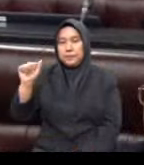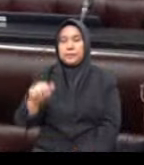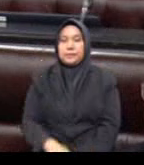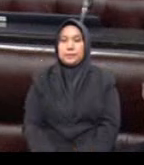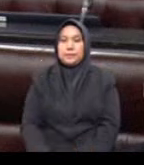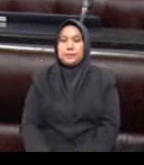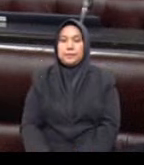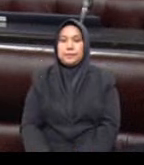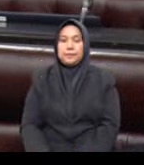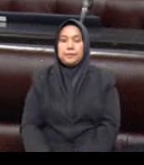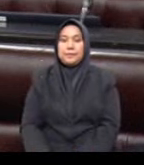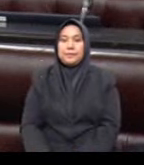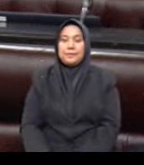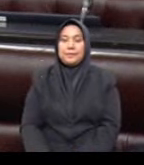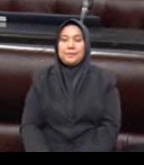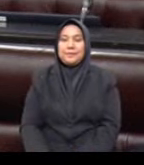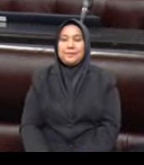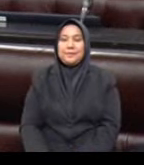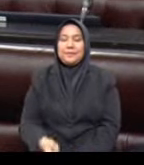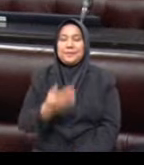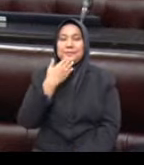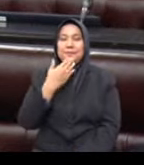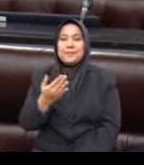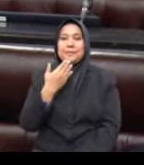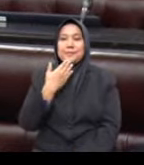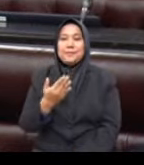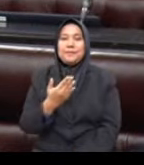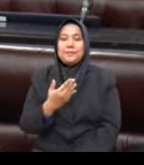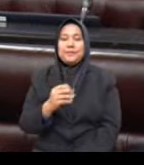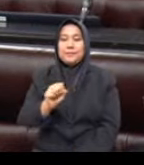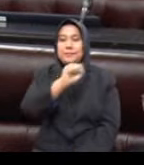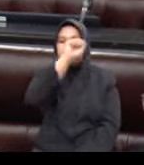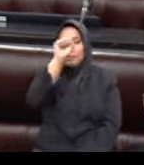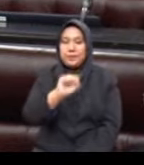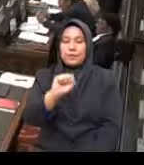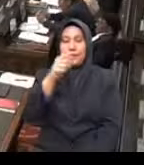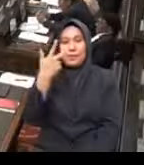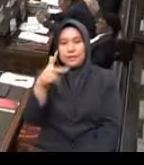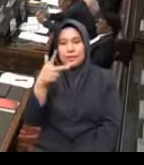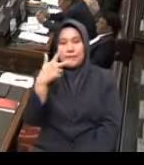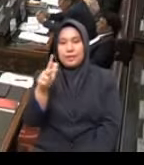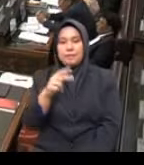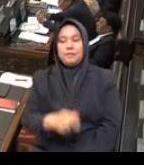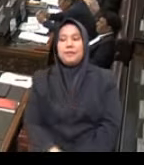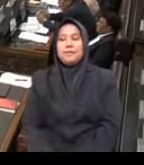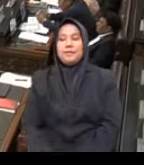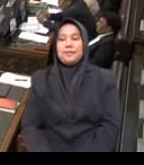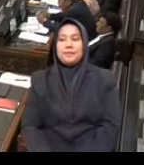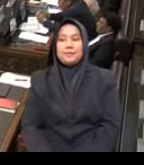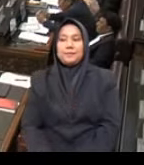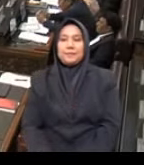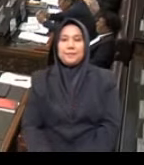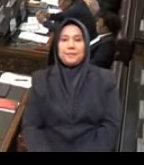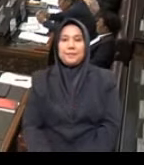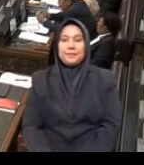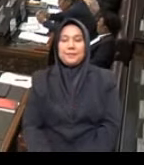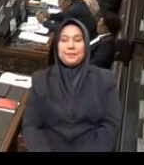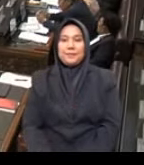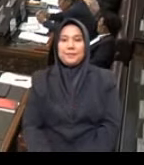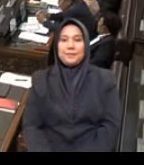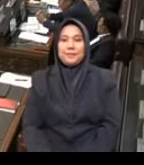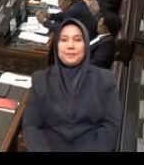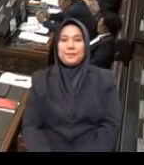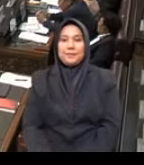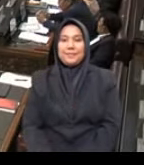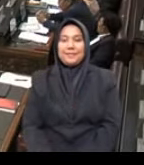Ramli dapat juga ya terima kasih soalan terlulas 13 S menteri Terima kasih